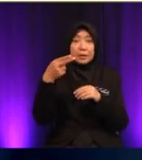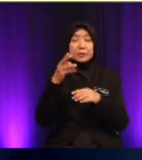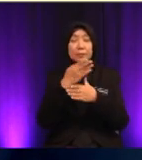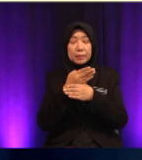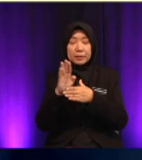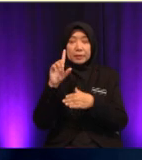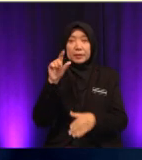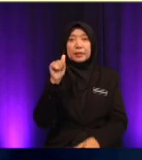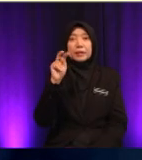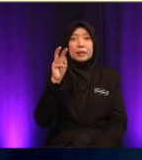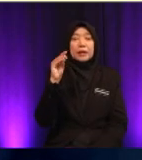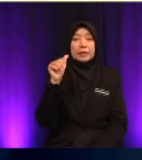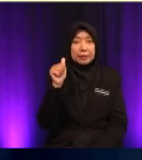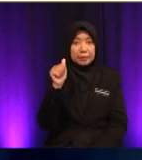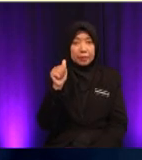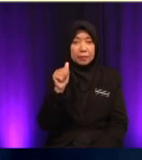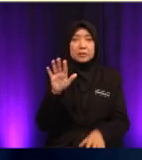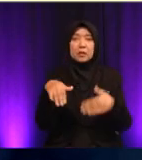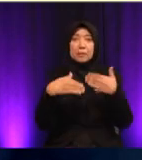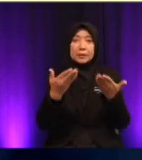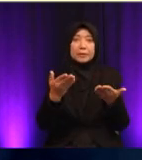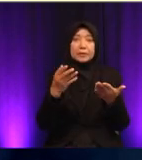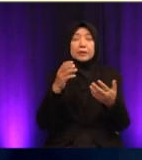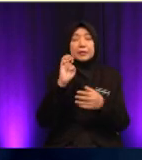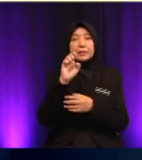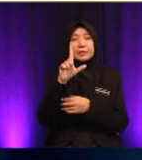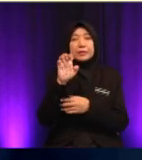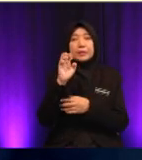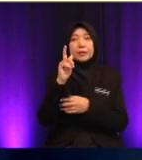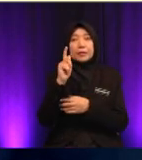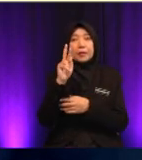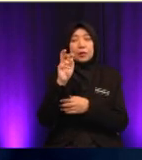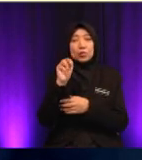untuk elektronik elektron boleh menghasilkan gelombang